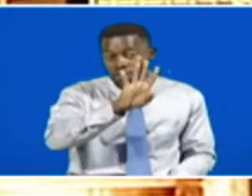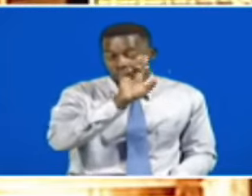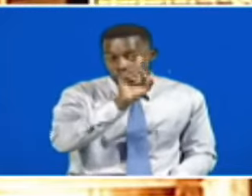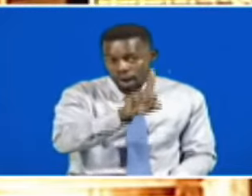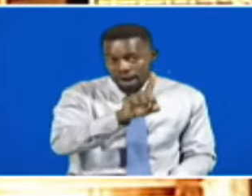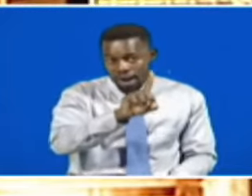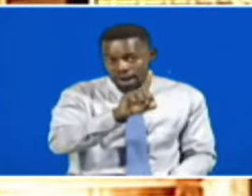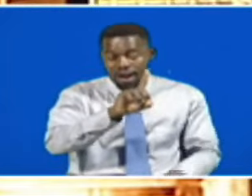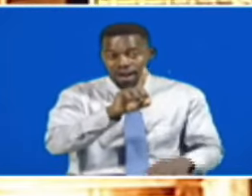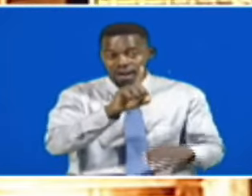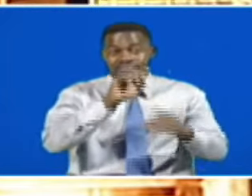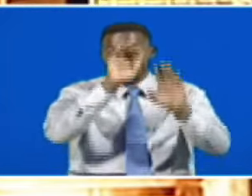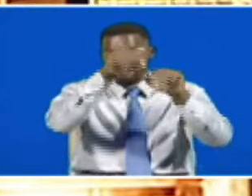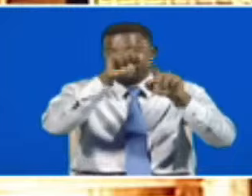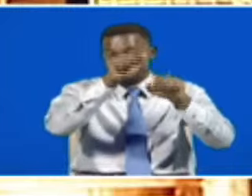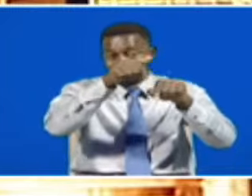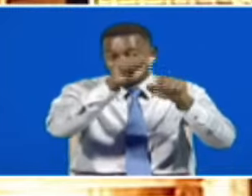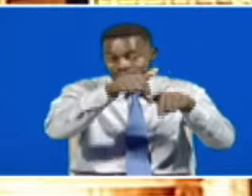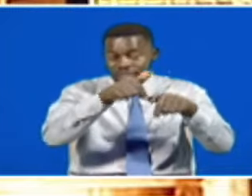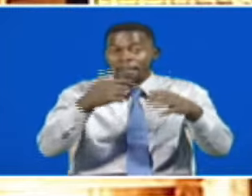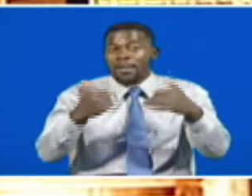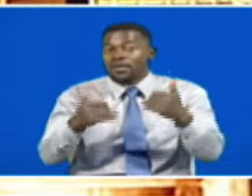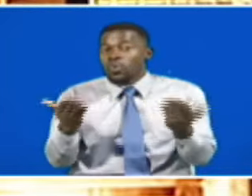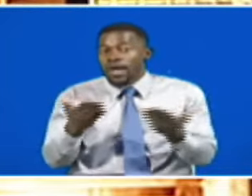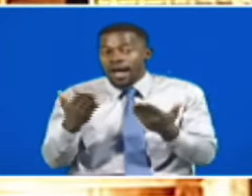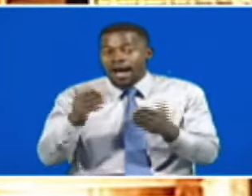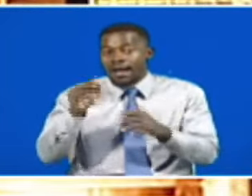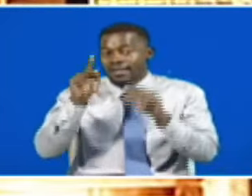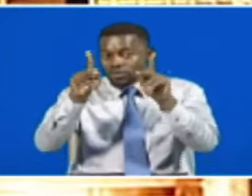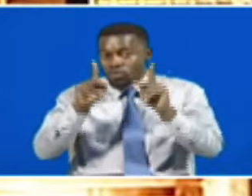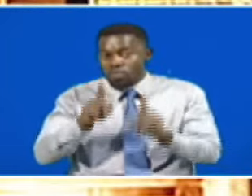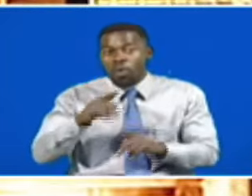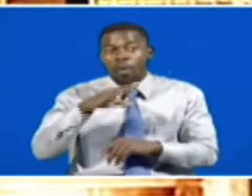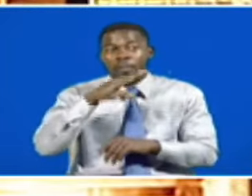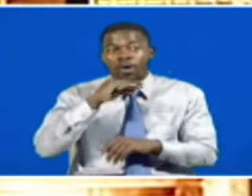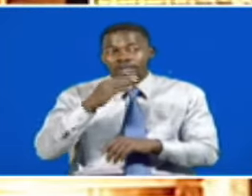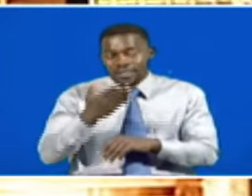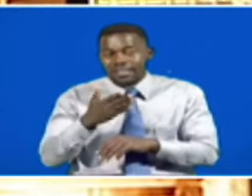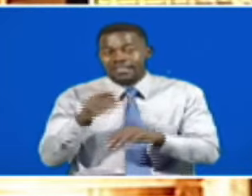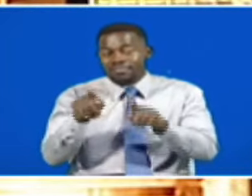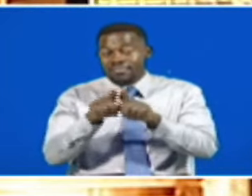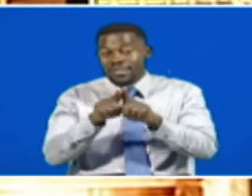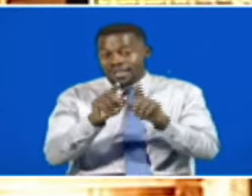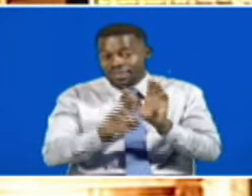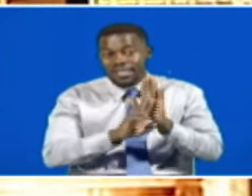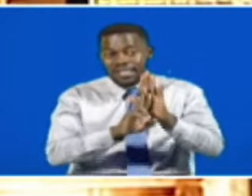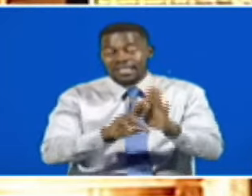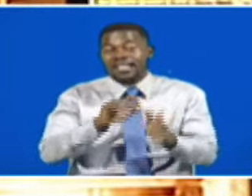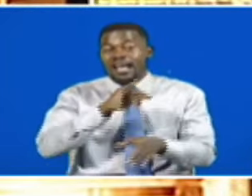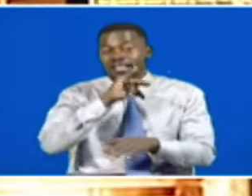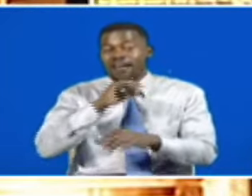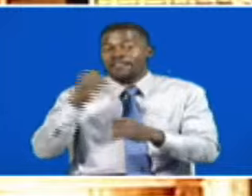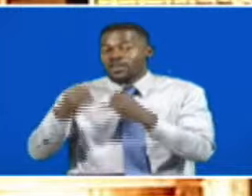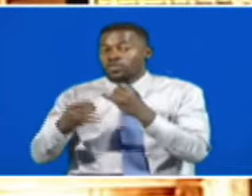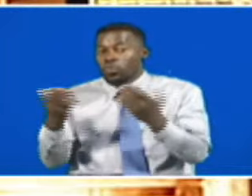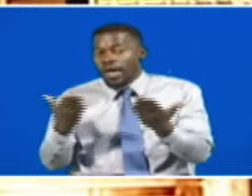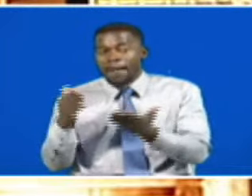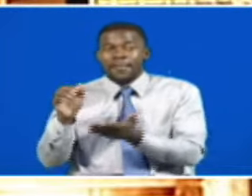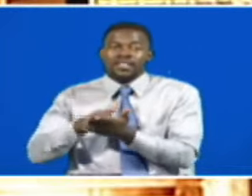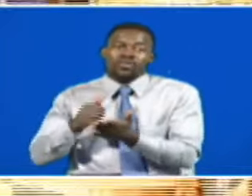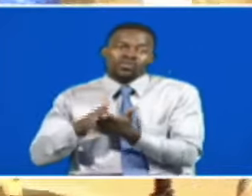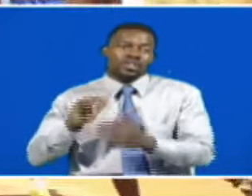katika finali iliyochezwa ugani Kisumu Boys. Nyia watawakilisha kanda ya Nyanza kwenye finali za kitaifa kaunti ya